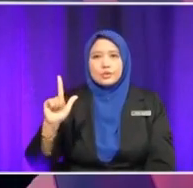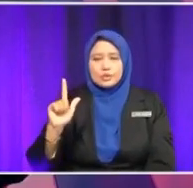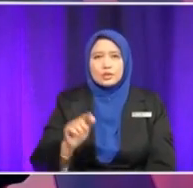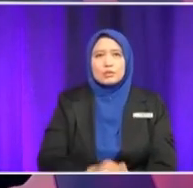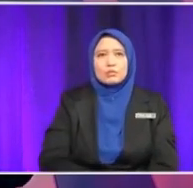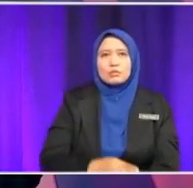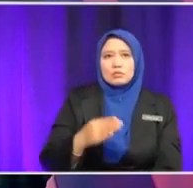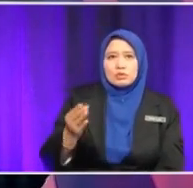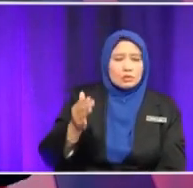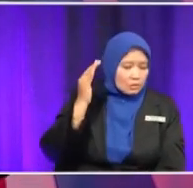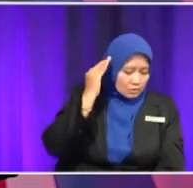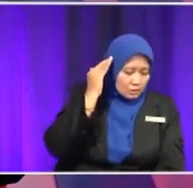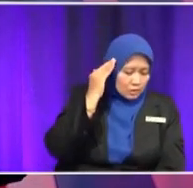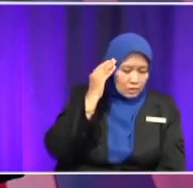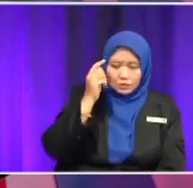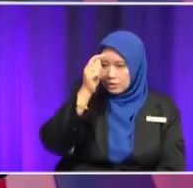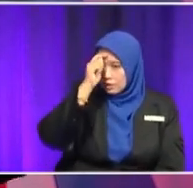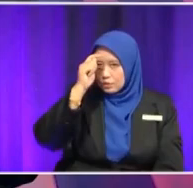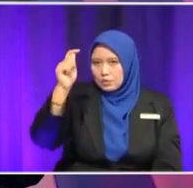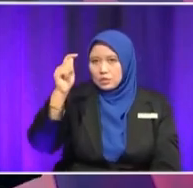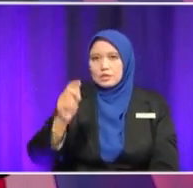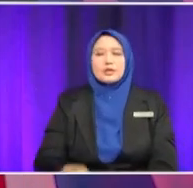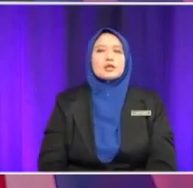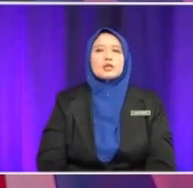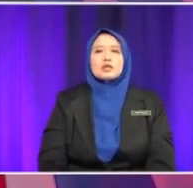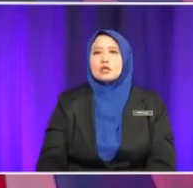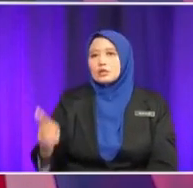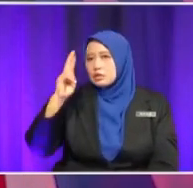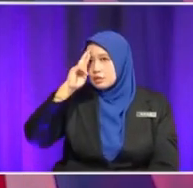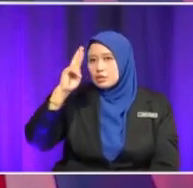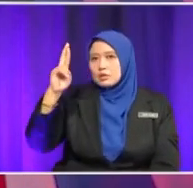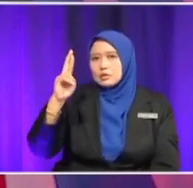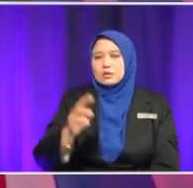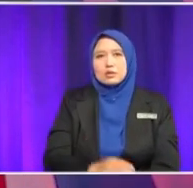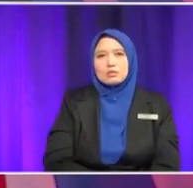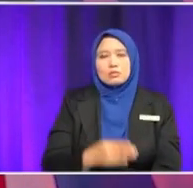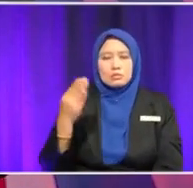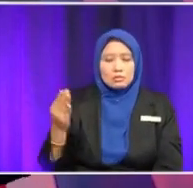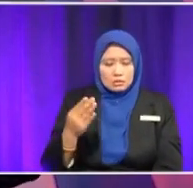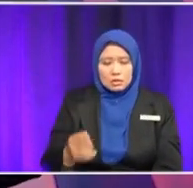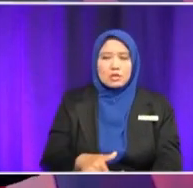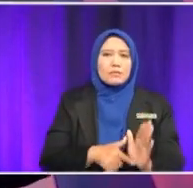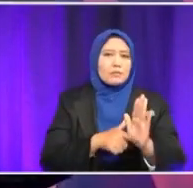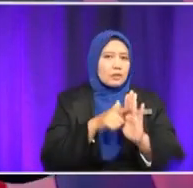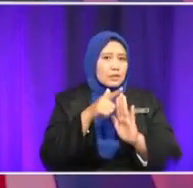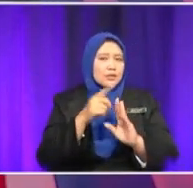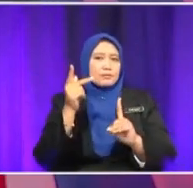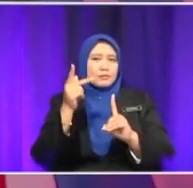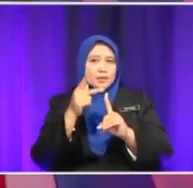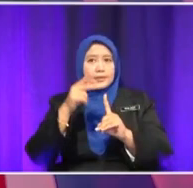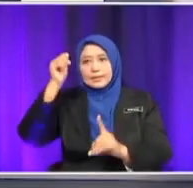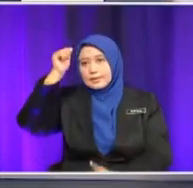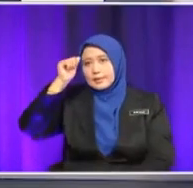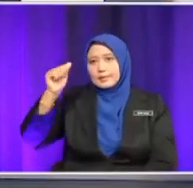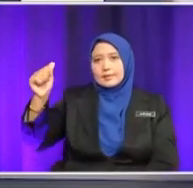ketuhanan kerohanian Oke dia akan lebih kepada eee Islam inilah maknanya Enggak di sini kita mulai juruskan